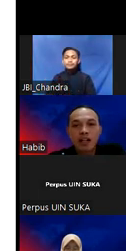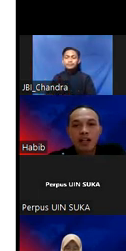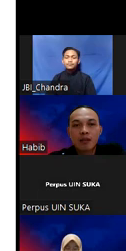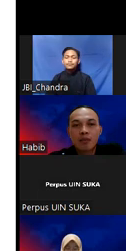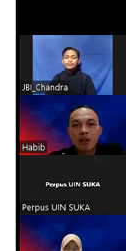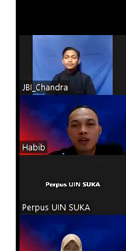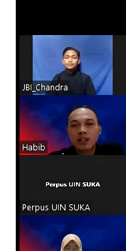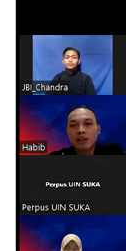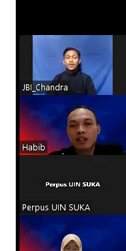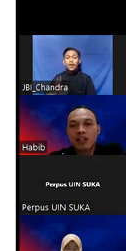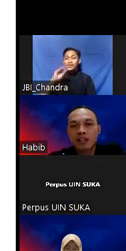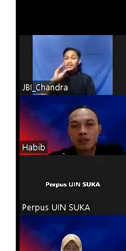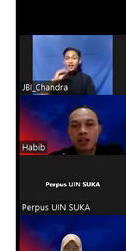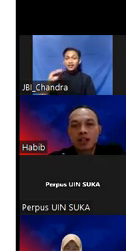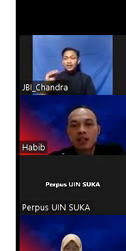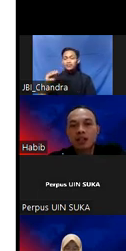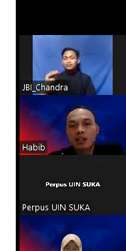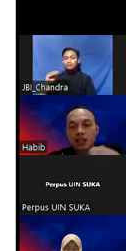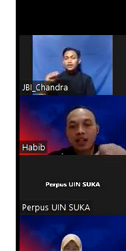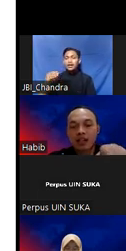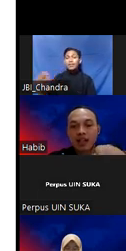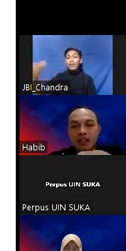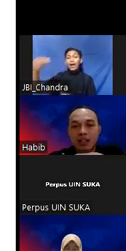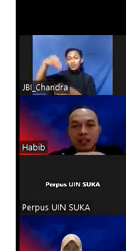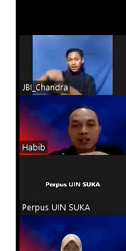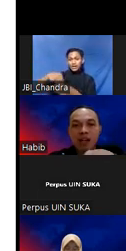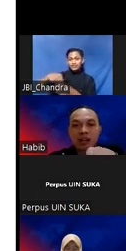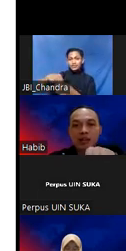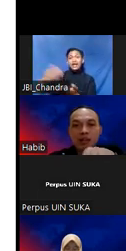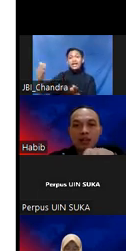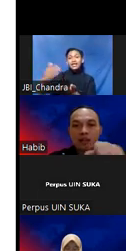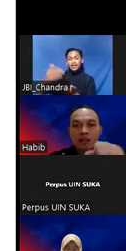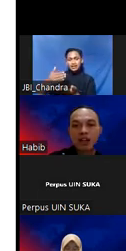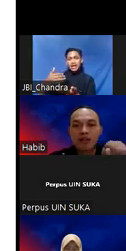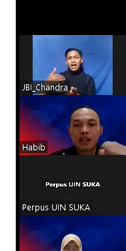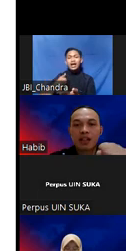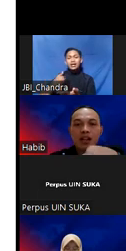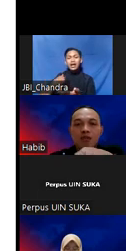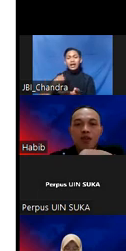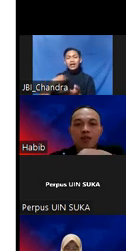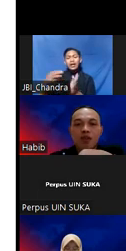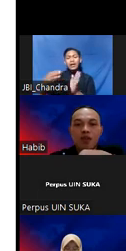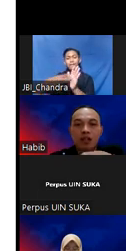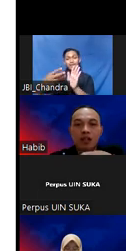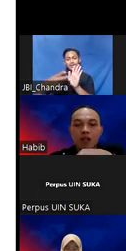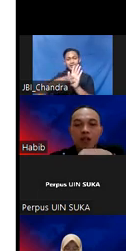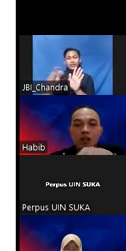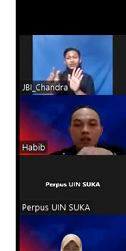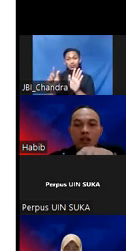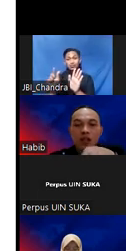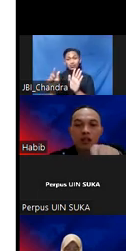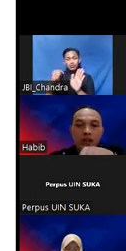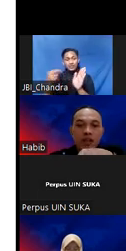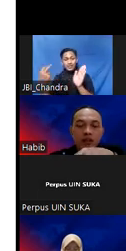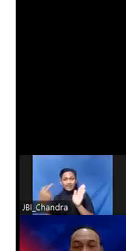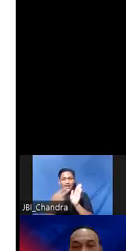cara impor file command dari desktopnya selain dengan drag Nanti juga ada menu di bagian file add file folder kalau